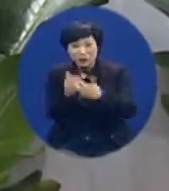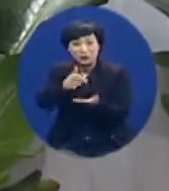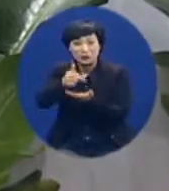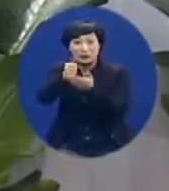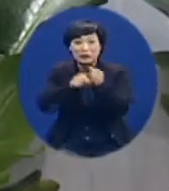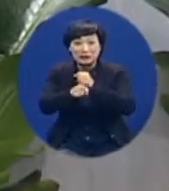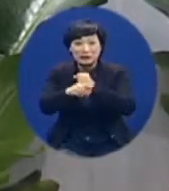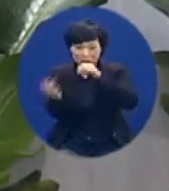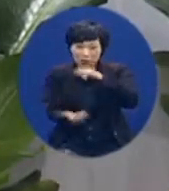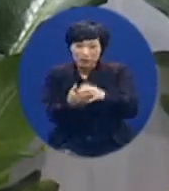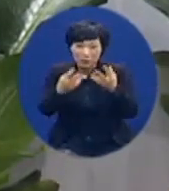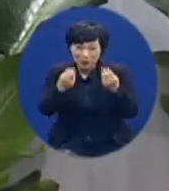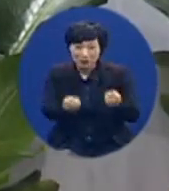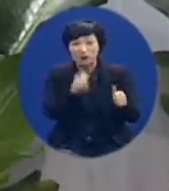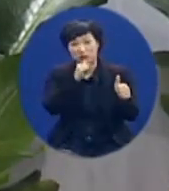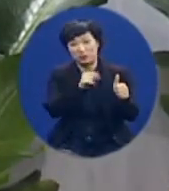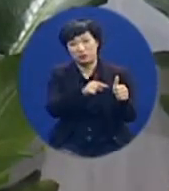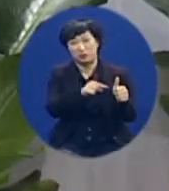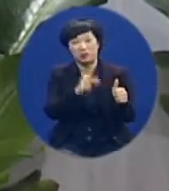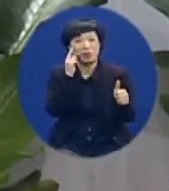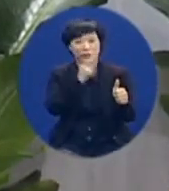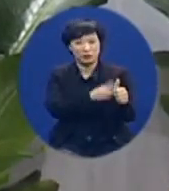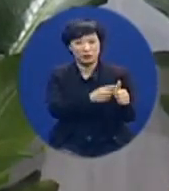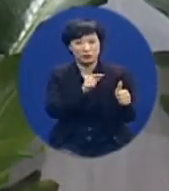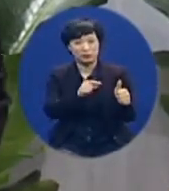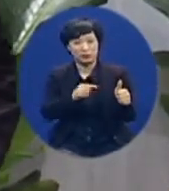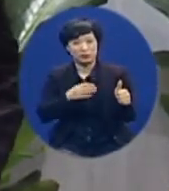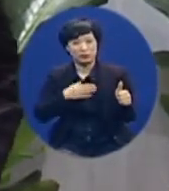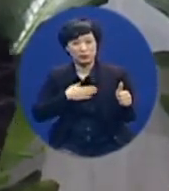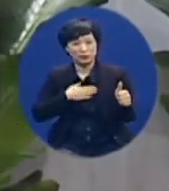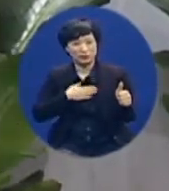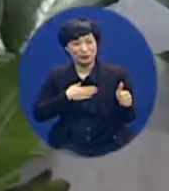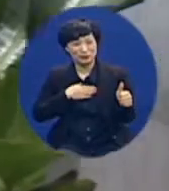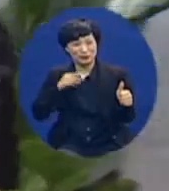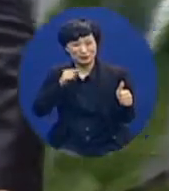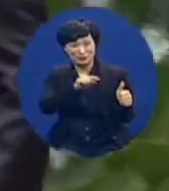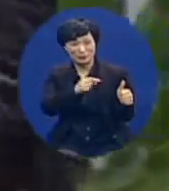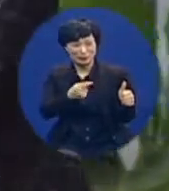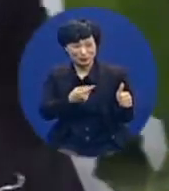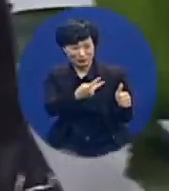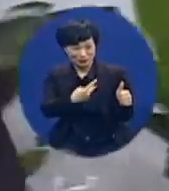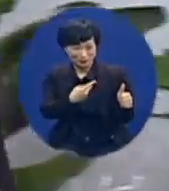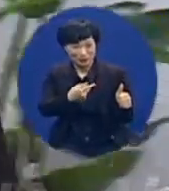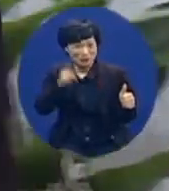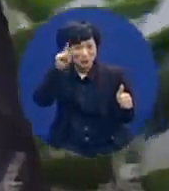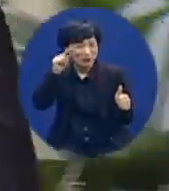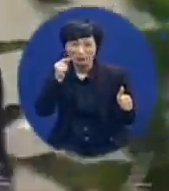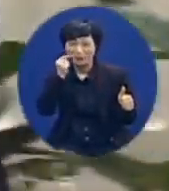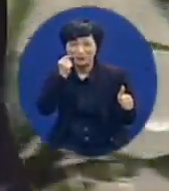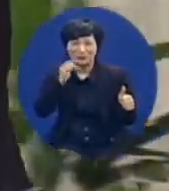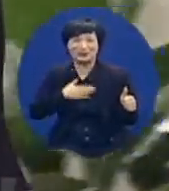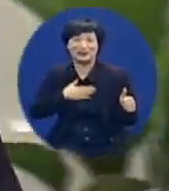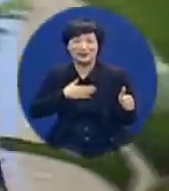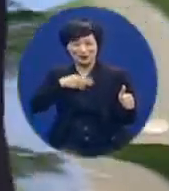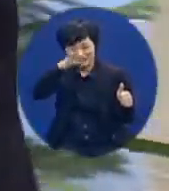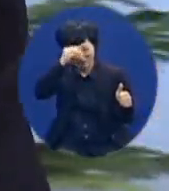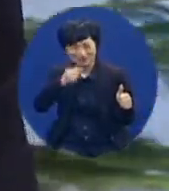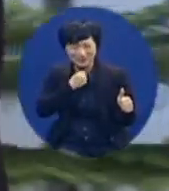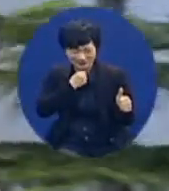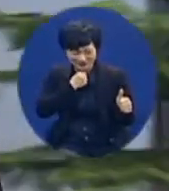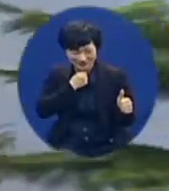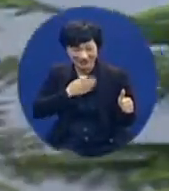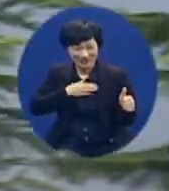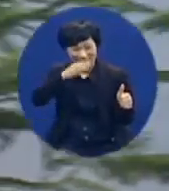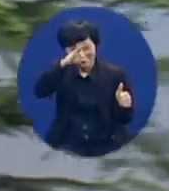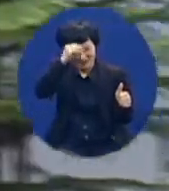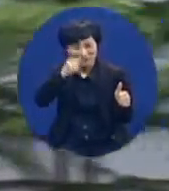am lesser than him. 그래도 나는 그만은 못 듣지만 그래도 흉내라도 내고 I try to imitate him. 흉내라도